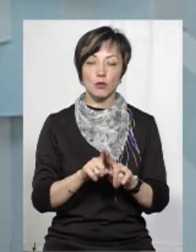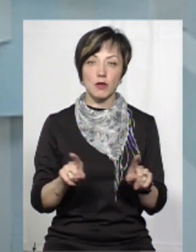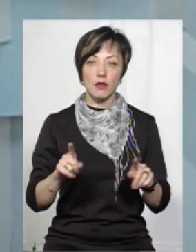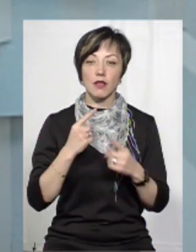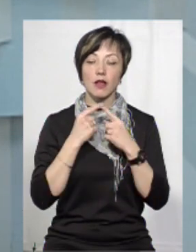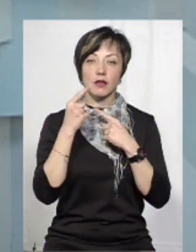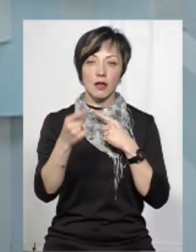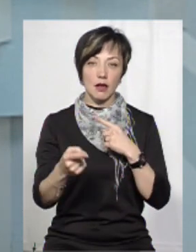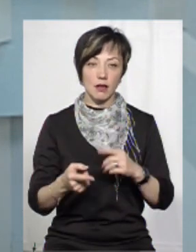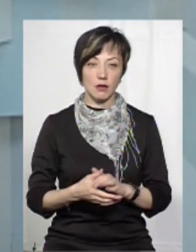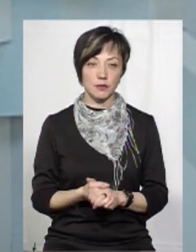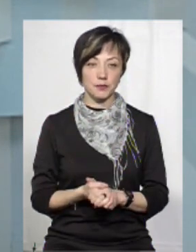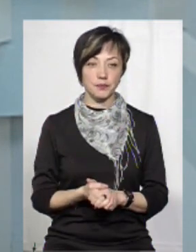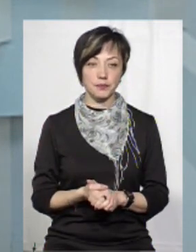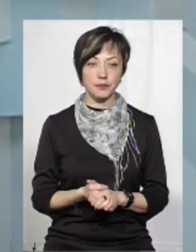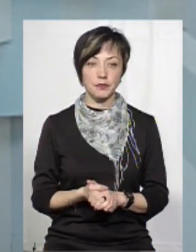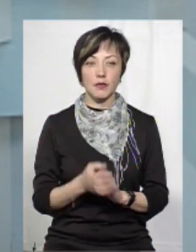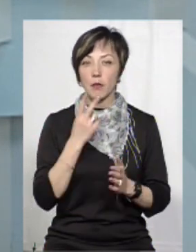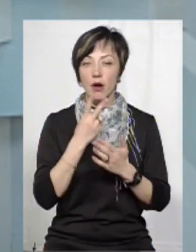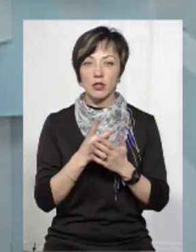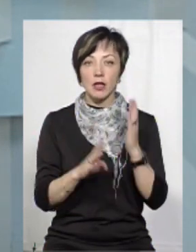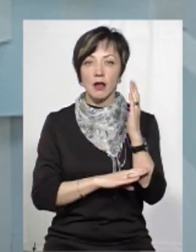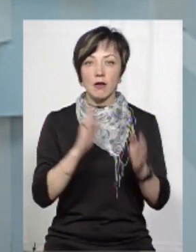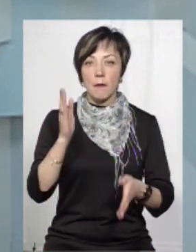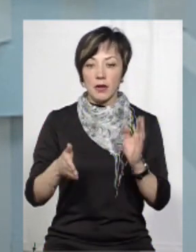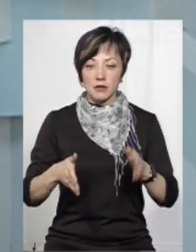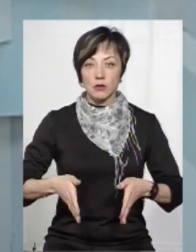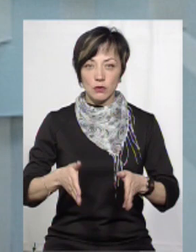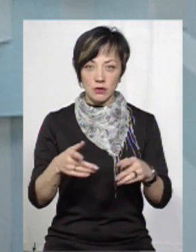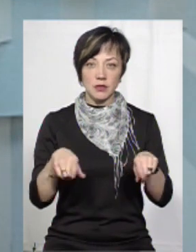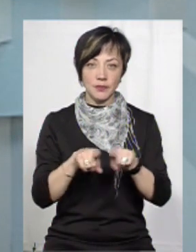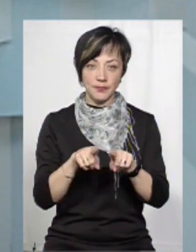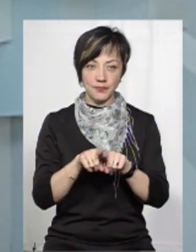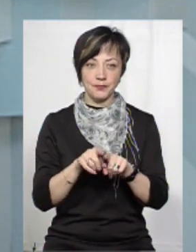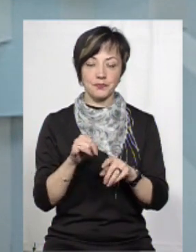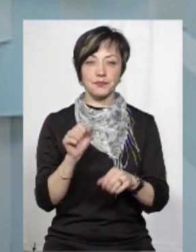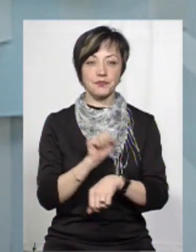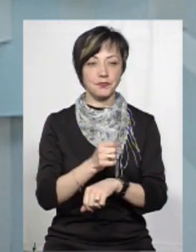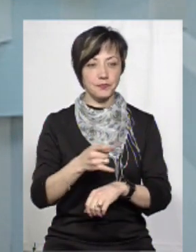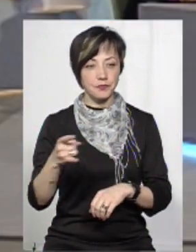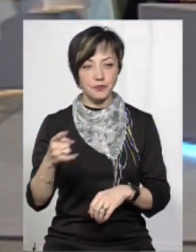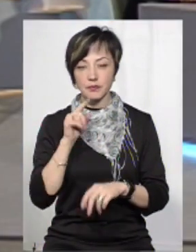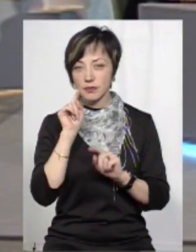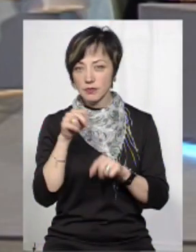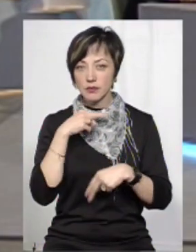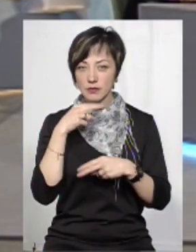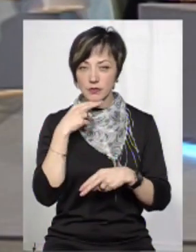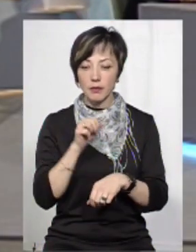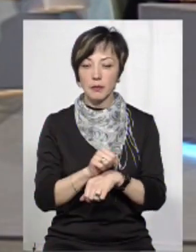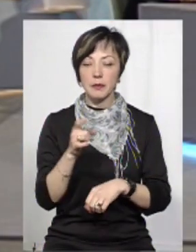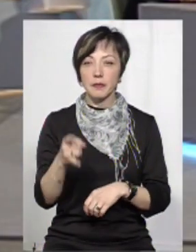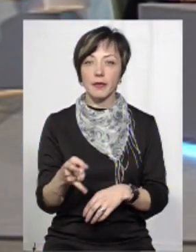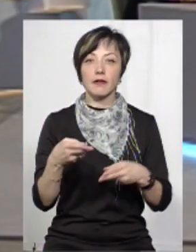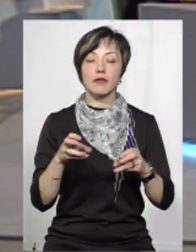особливо на дальній відстані. Ми ж бачимо, що дерева падають і на проїжджу частину, і на припарковані місця. Звернути увагу на